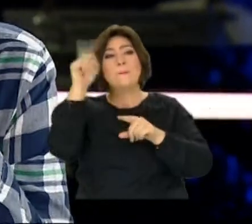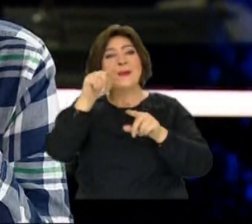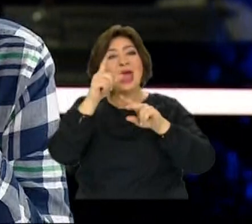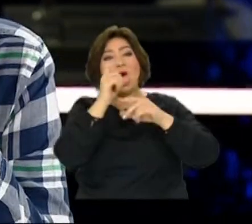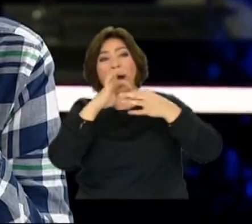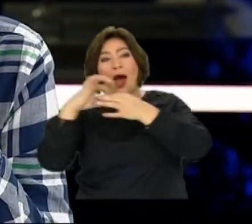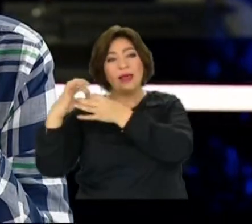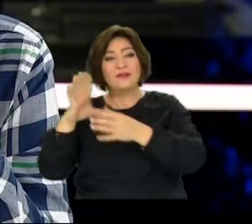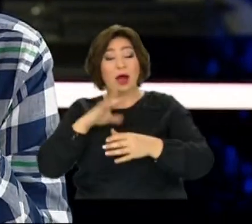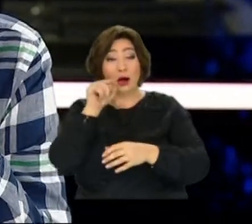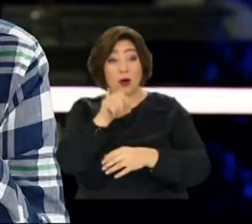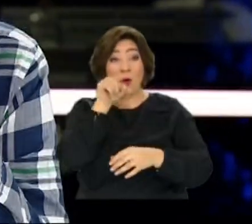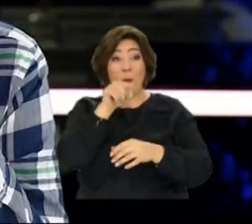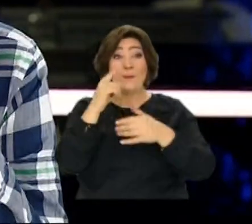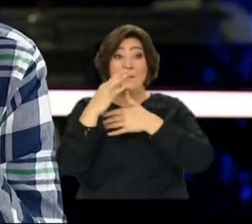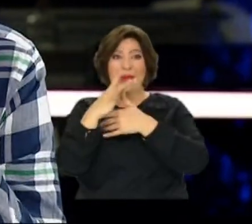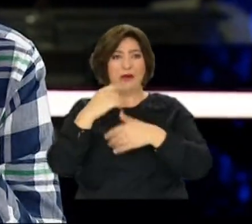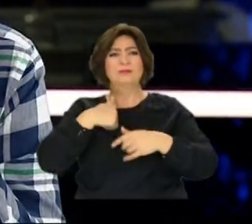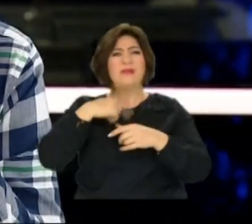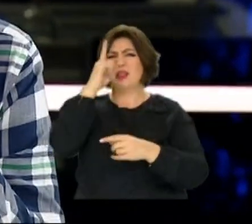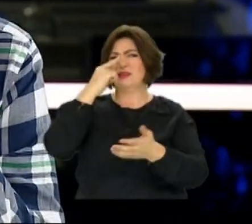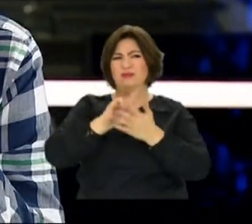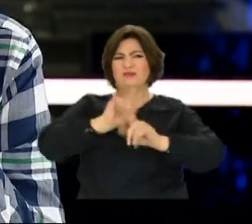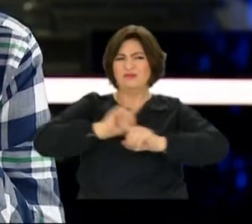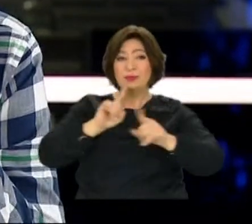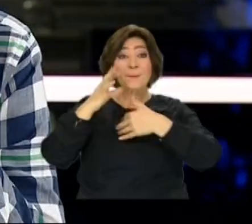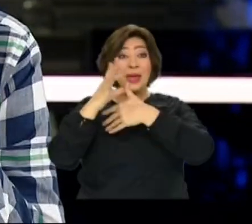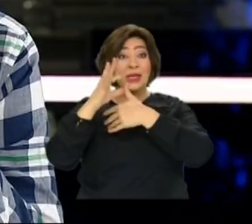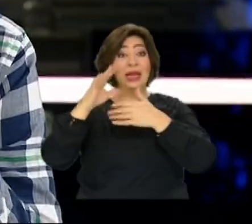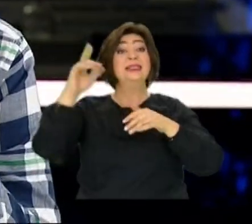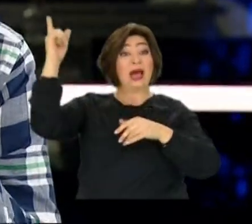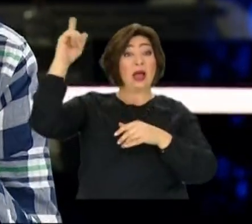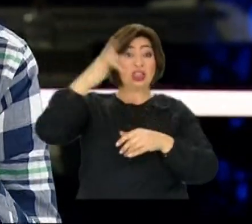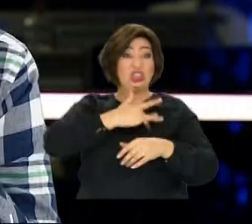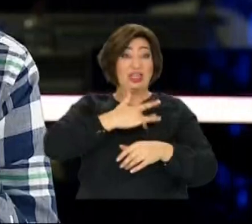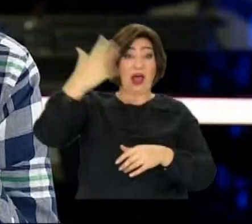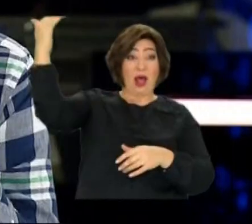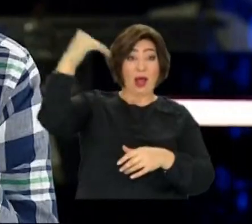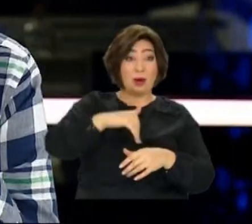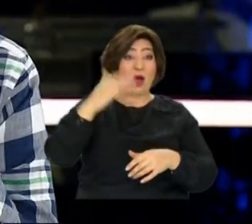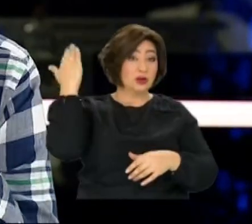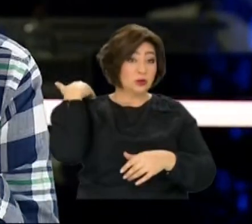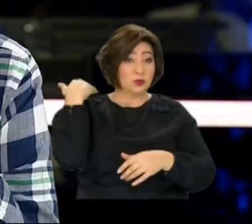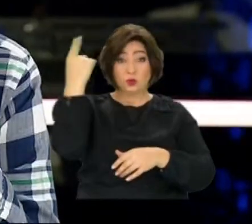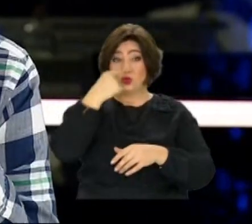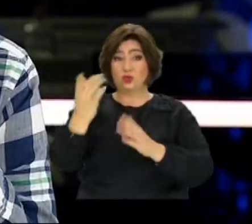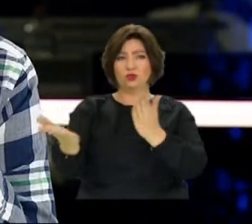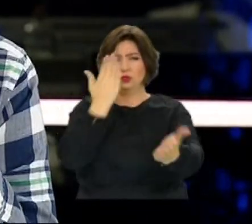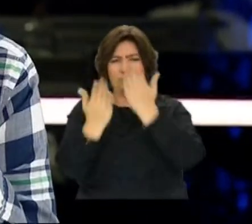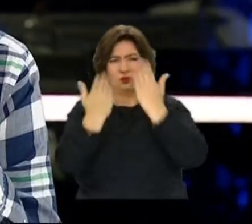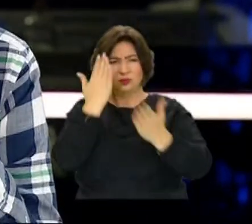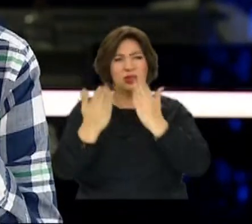var. Melekler bu inkar edenlerin canlarını almak üzere geldiklerinde onların yüzlerine ve sırtlarına vurarak canlarını alırlar.